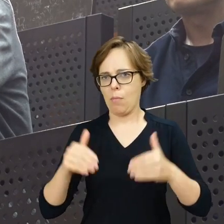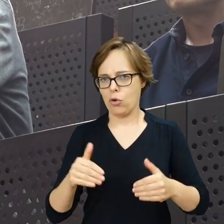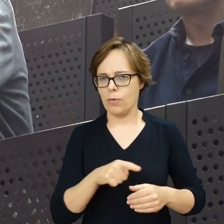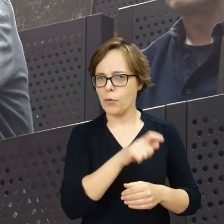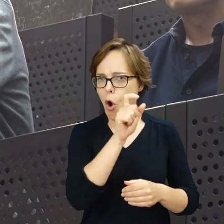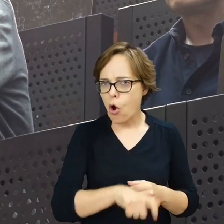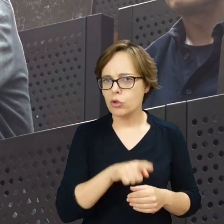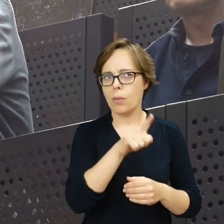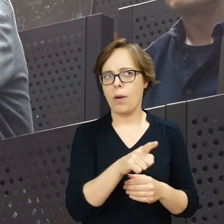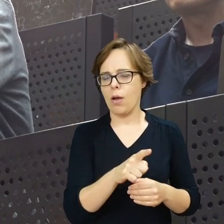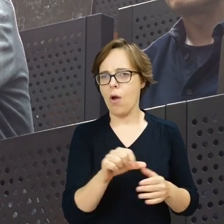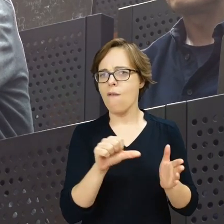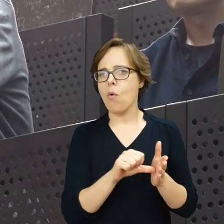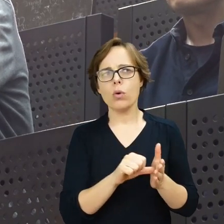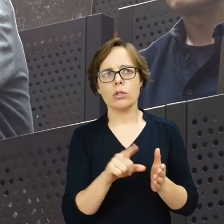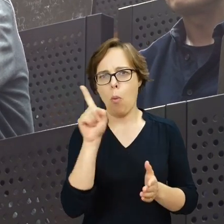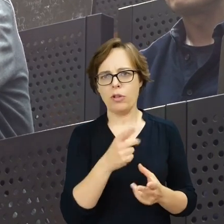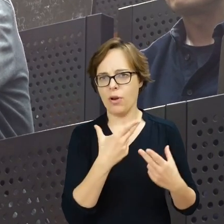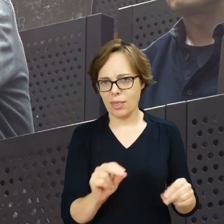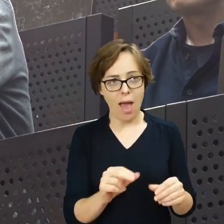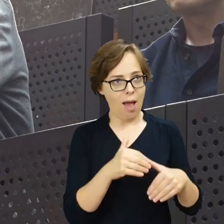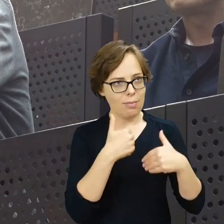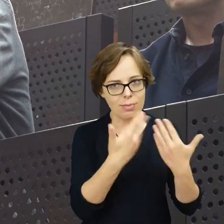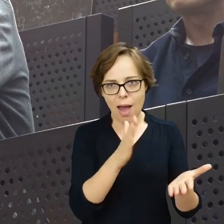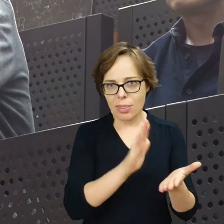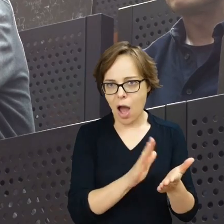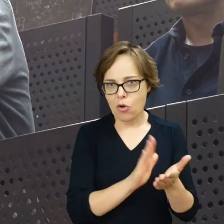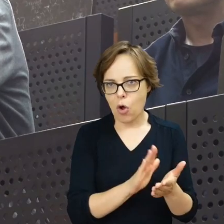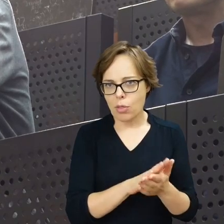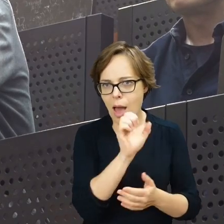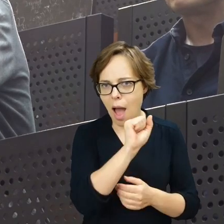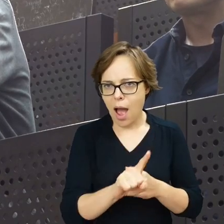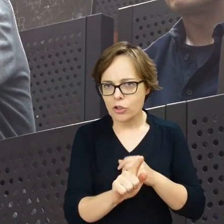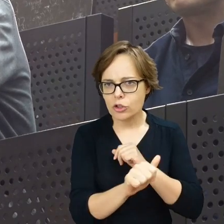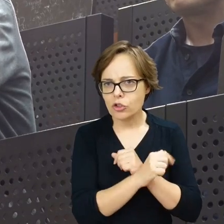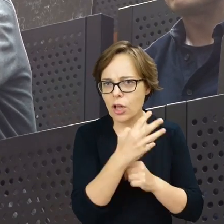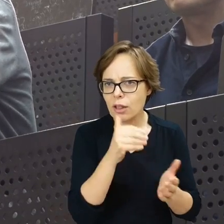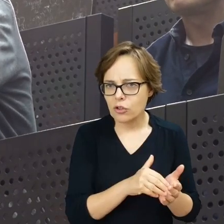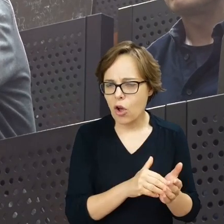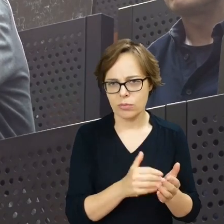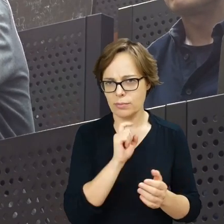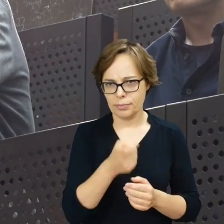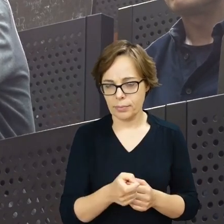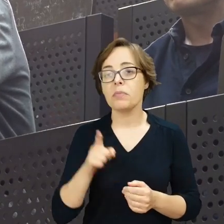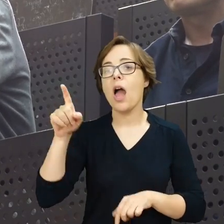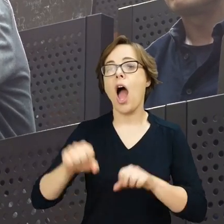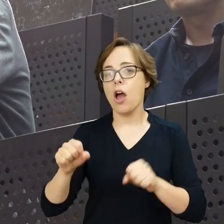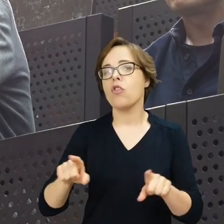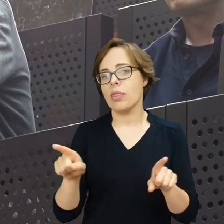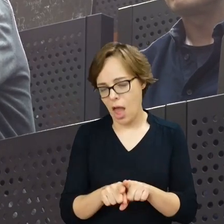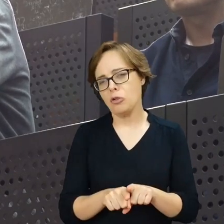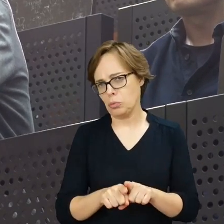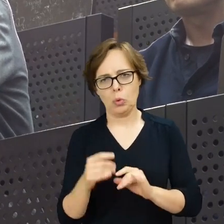funkcji publicznej otrzymała tak wysoką nagrodę. No i sąd tutaj też zachował się jakby zachowawczo i przyznał rację marszałkowi, że no skoro